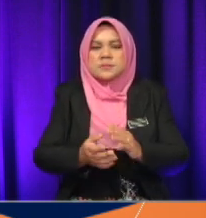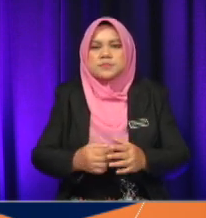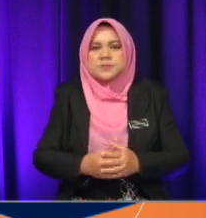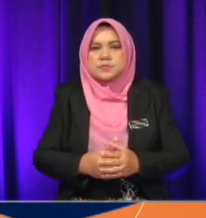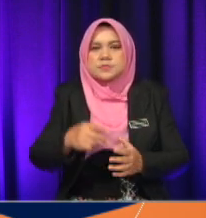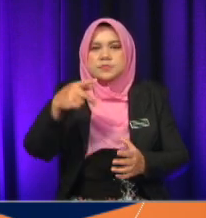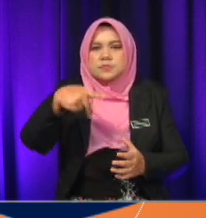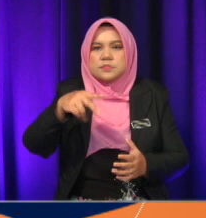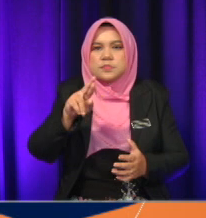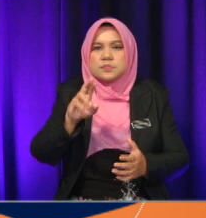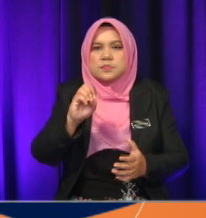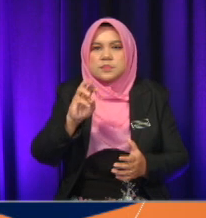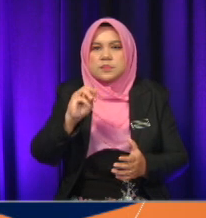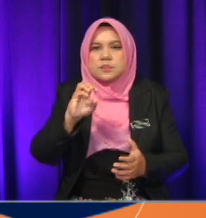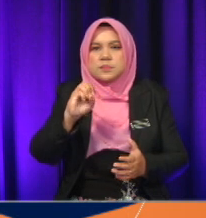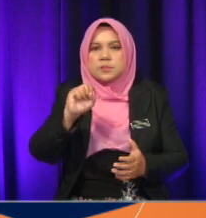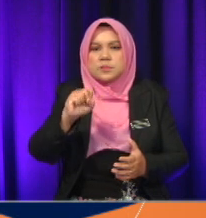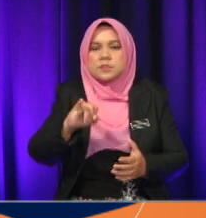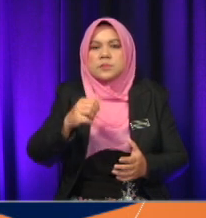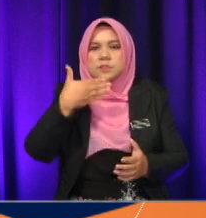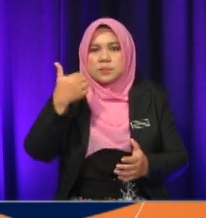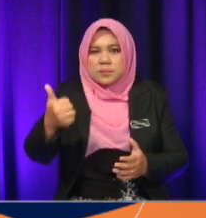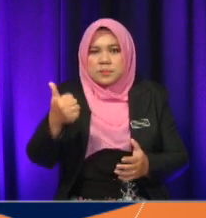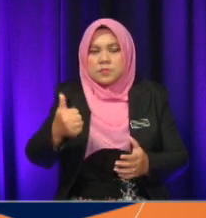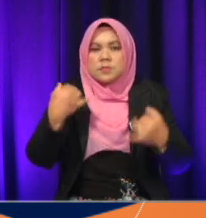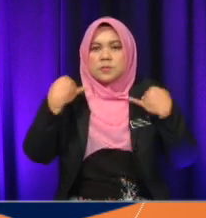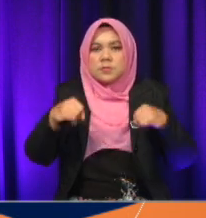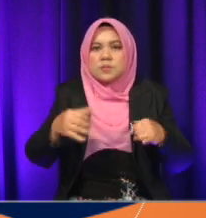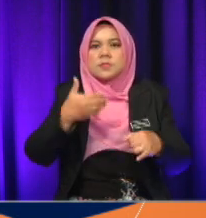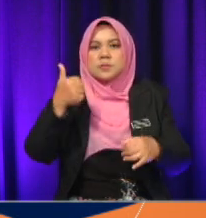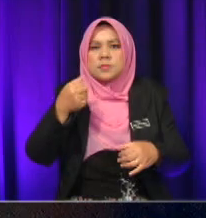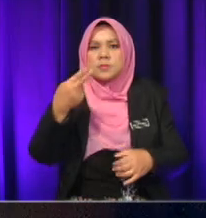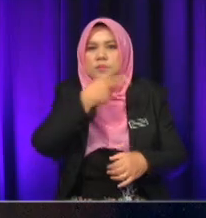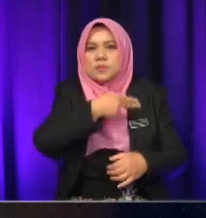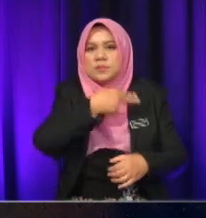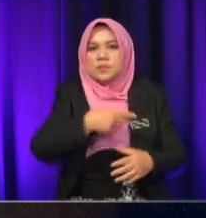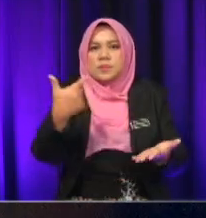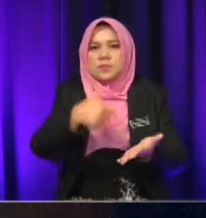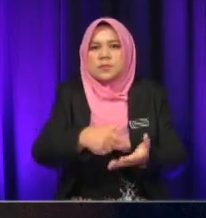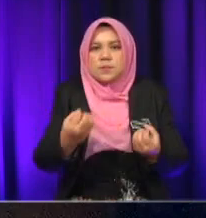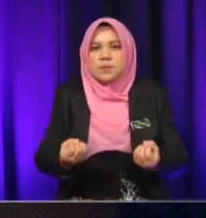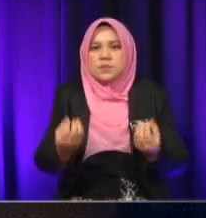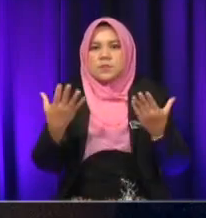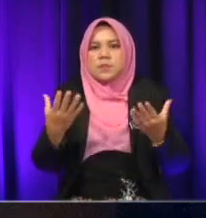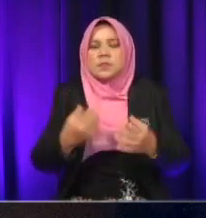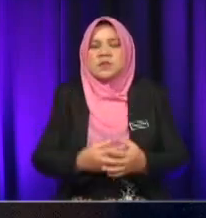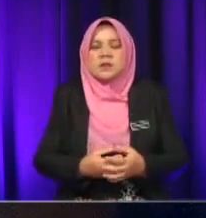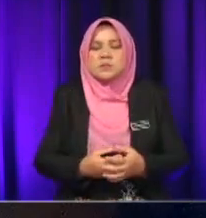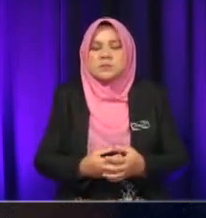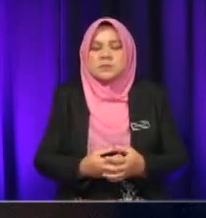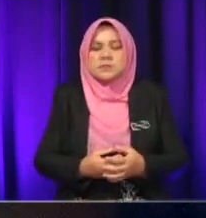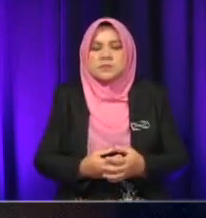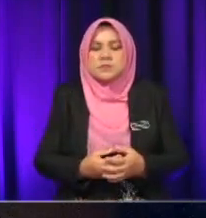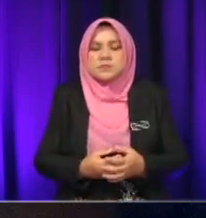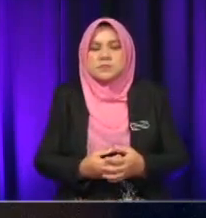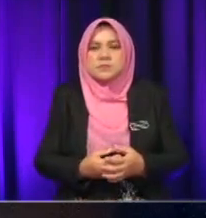ni hebat, jualan pun hebat. Hebatlah. Untung jangan cakap. Berlipat ganda lah. Berlipat ganda.